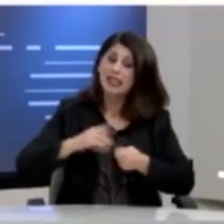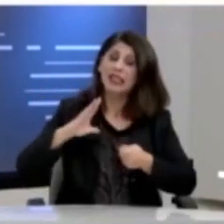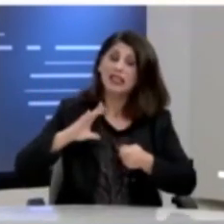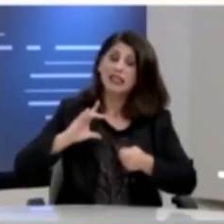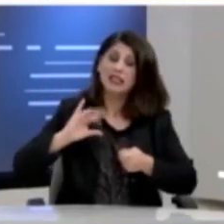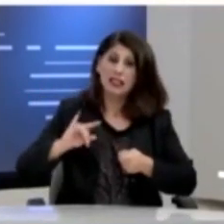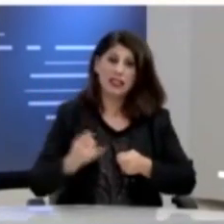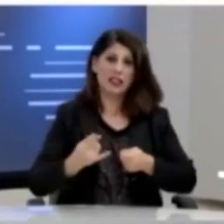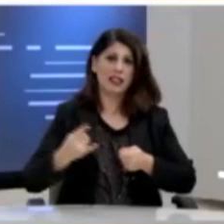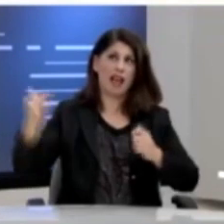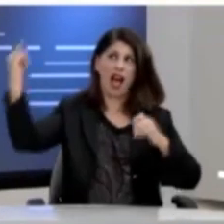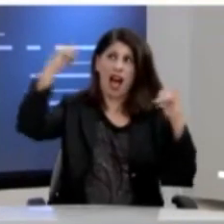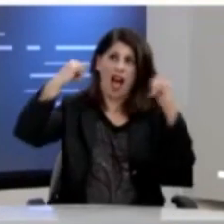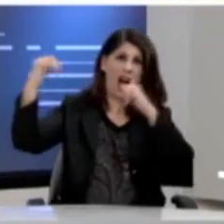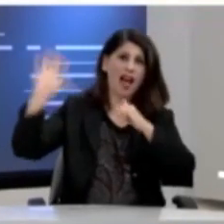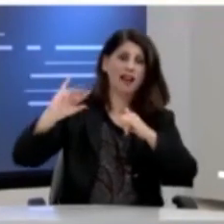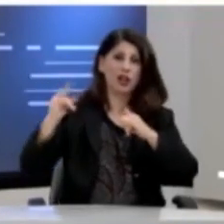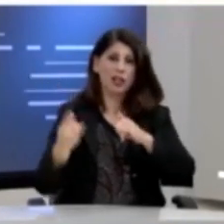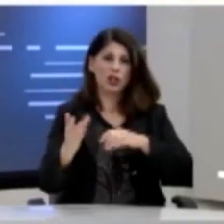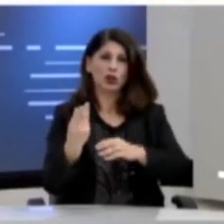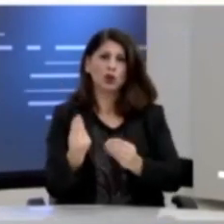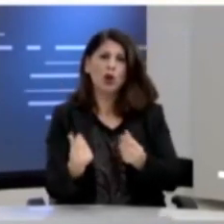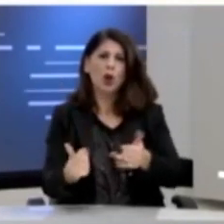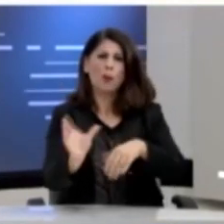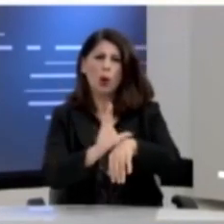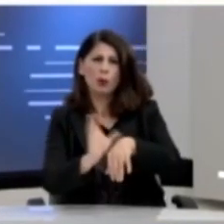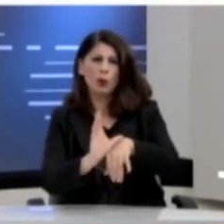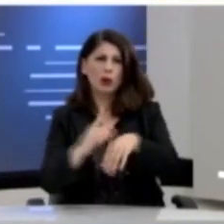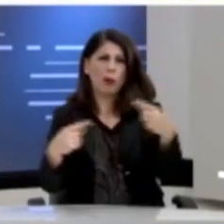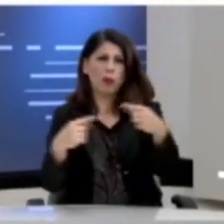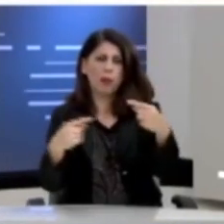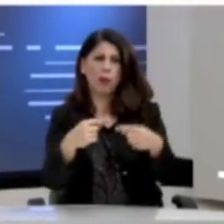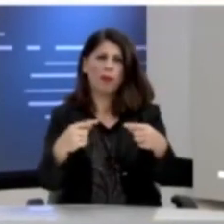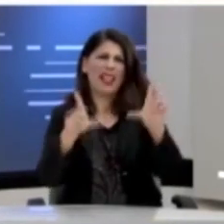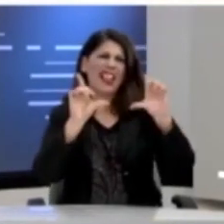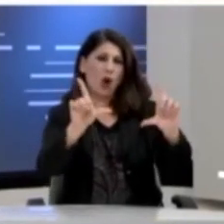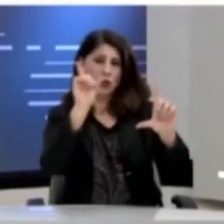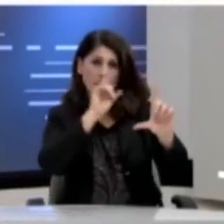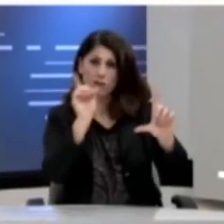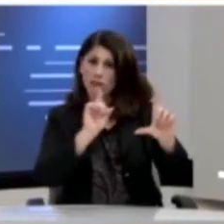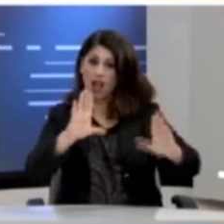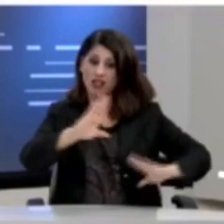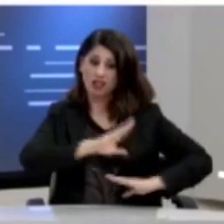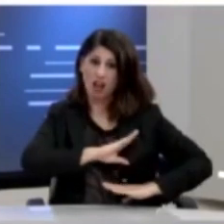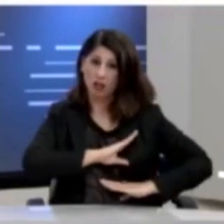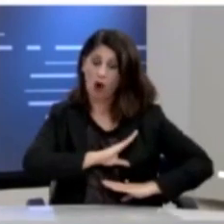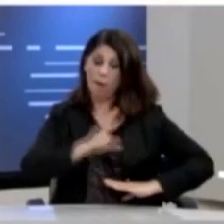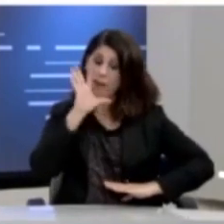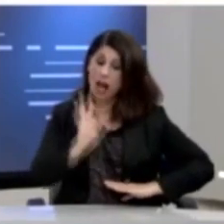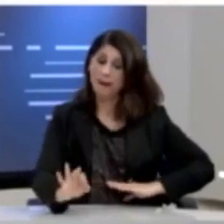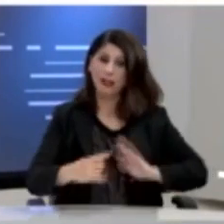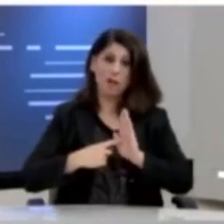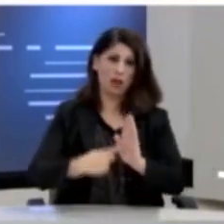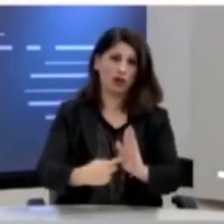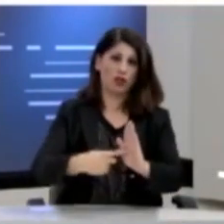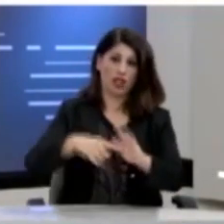βάσεις από αέρος ή μέσω ηλεκτρονικών απλά συστημάτων. Είναι και με στρατό και με ενεργή παρουσία